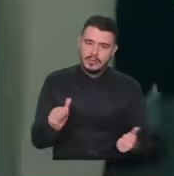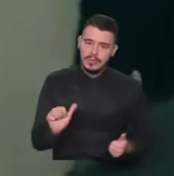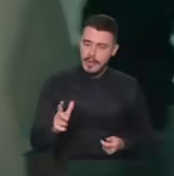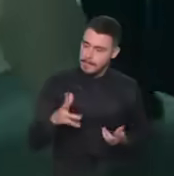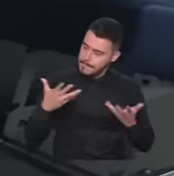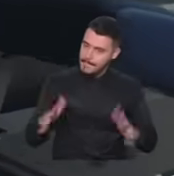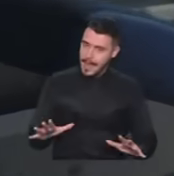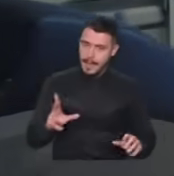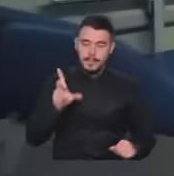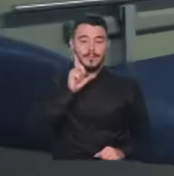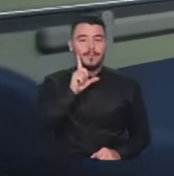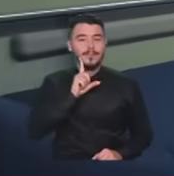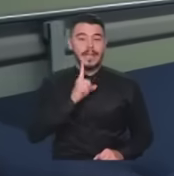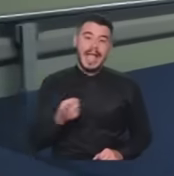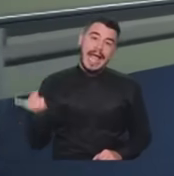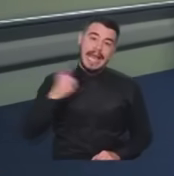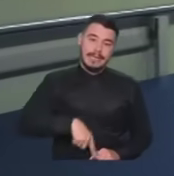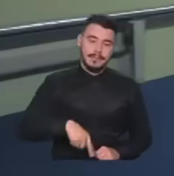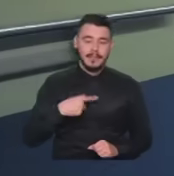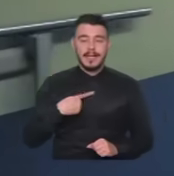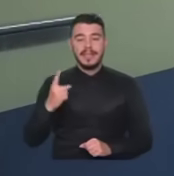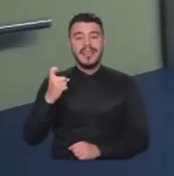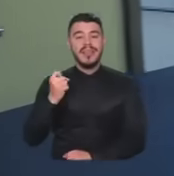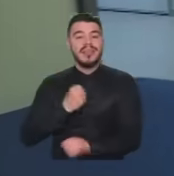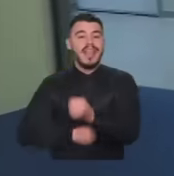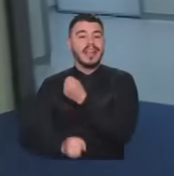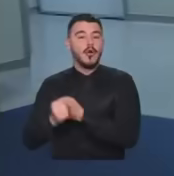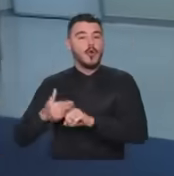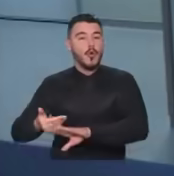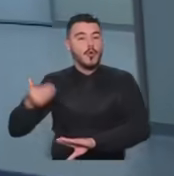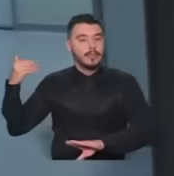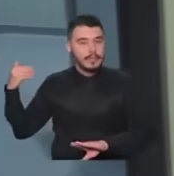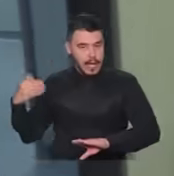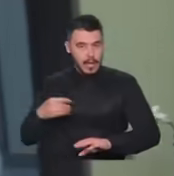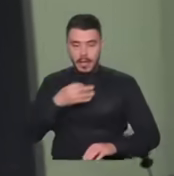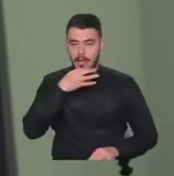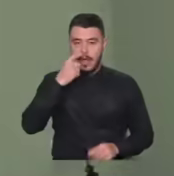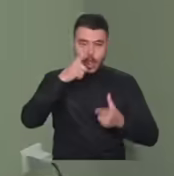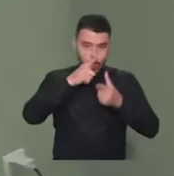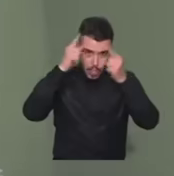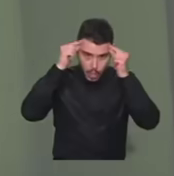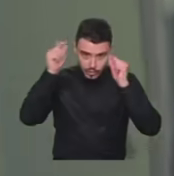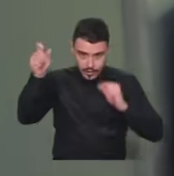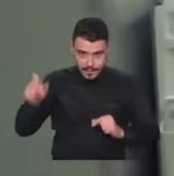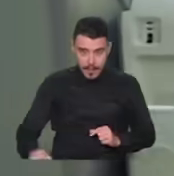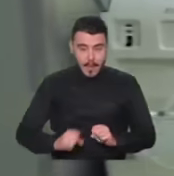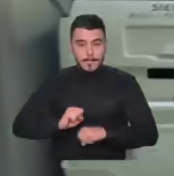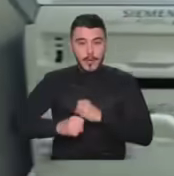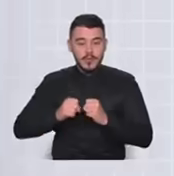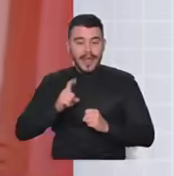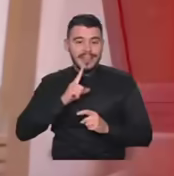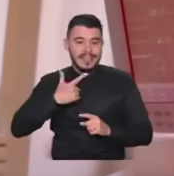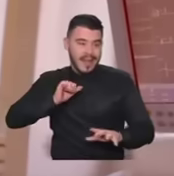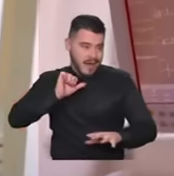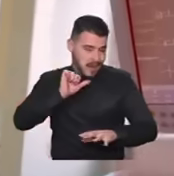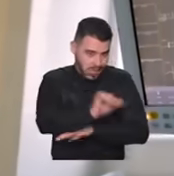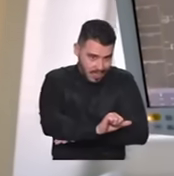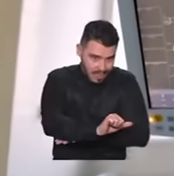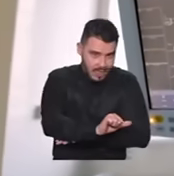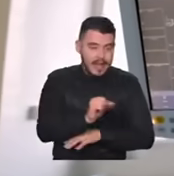δική της περιπέτεια εκτυλίχθηκε πριν από 10 χρόνια, όταν όπως υποστηρίζει ο νοσηλευτής, προσπάθησε να βιάσει την ίδια και την ύφη της. Η κοπέλα